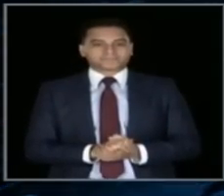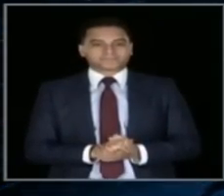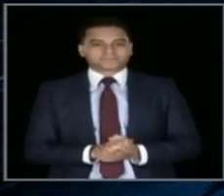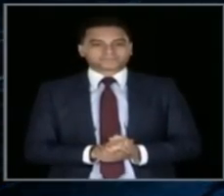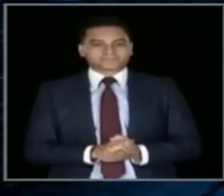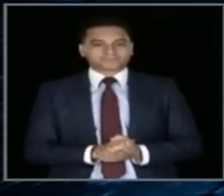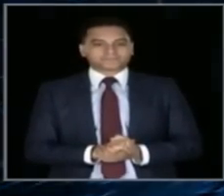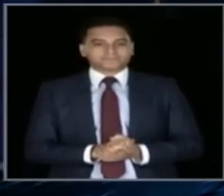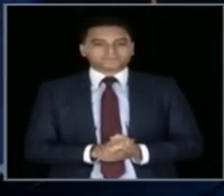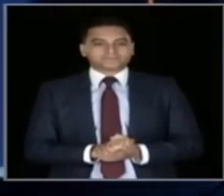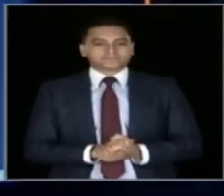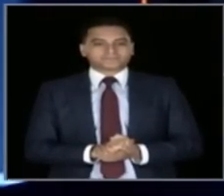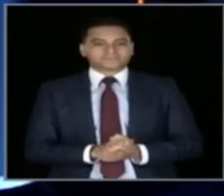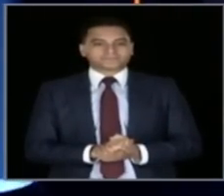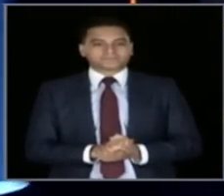سؤال السرعة.